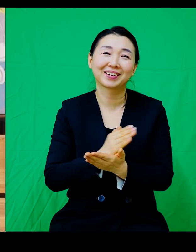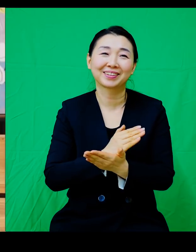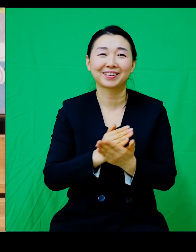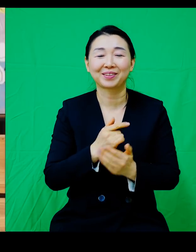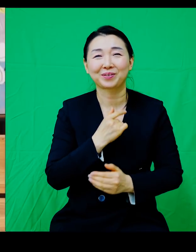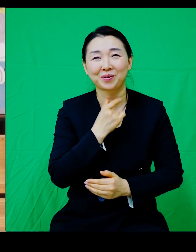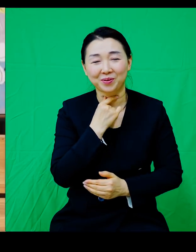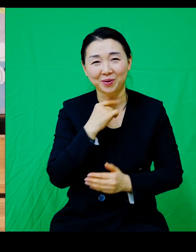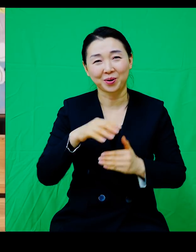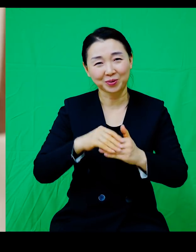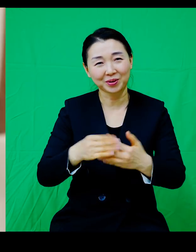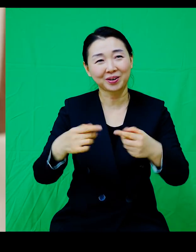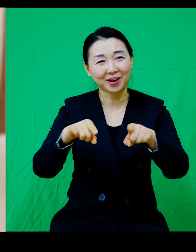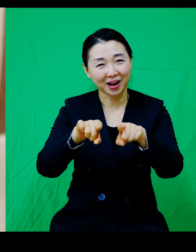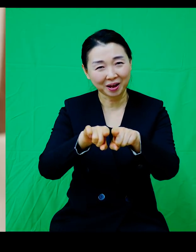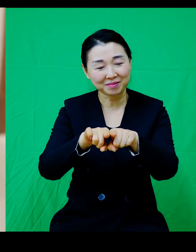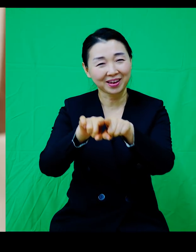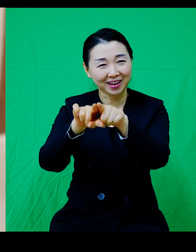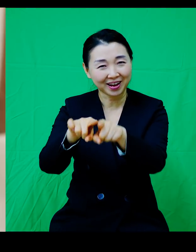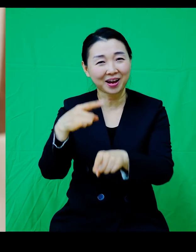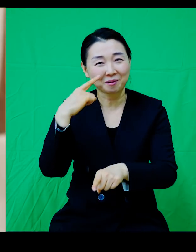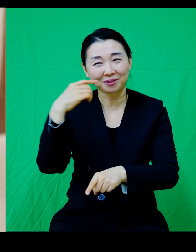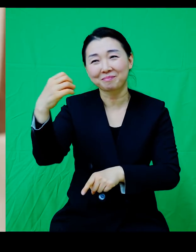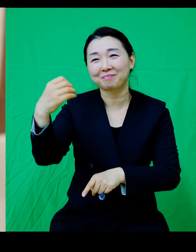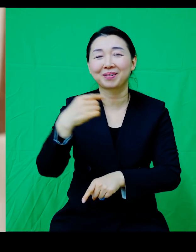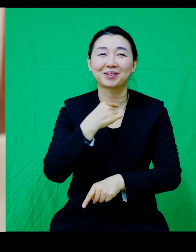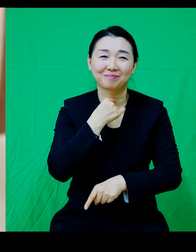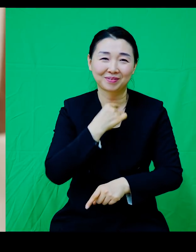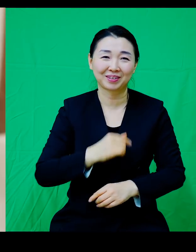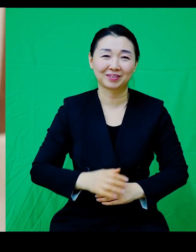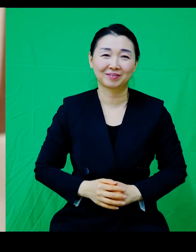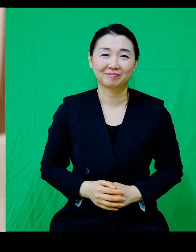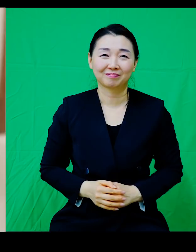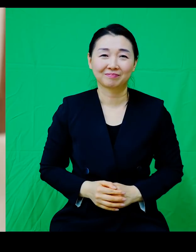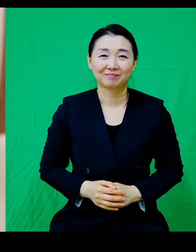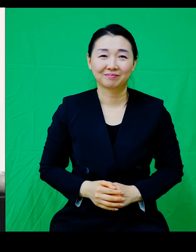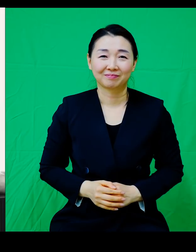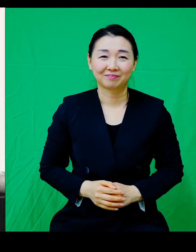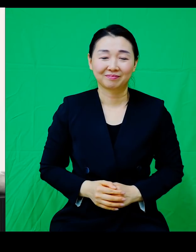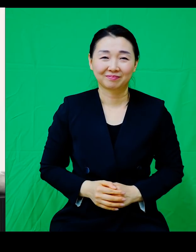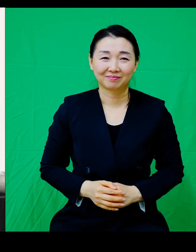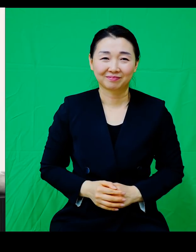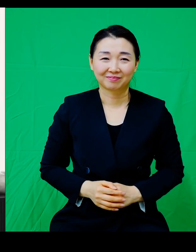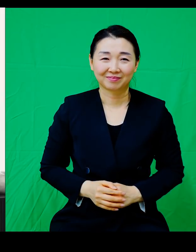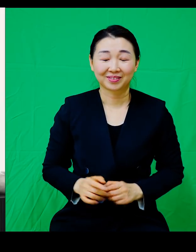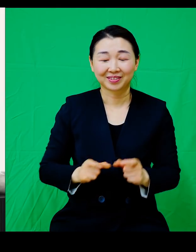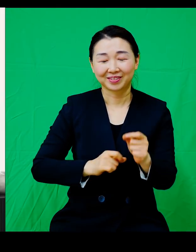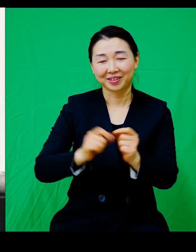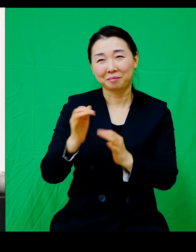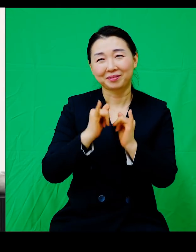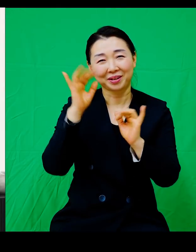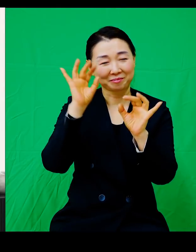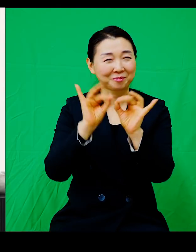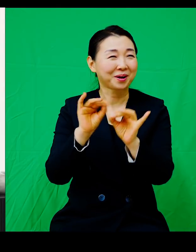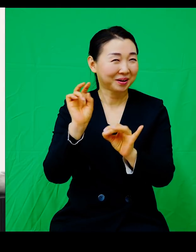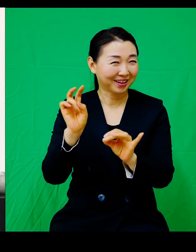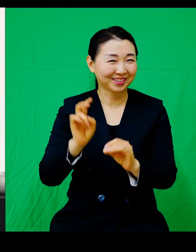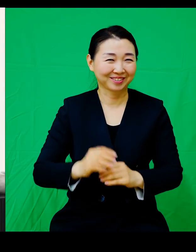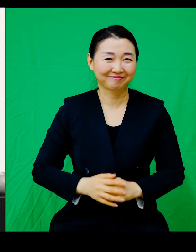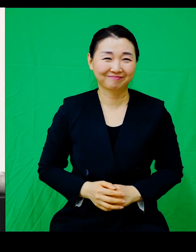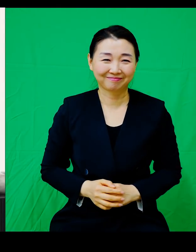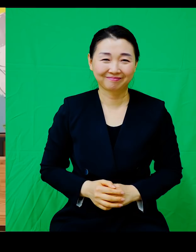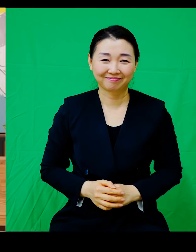같이 나누자고 손잡고 함께 가자고 얘기할 수 있을 것 같아요. 네. 많은 분들이 공감하실 것 같다는